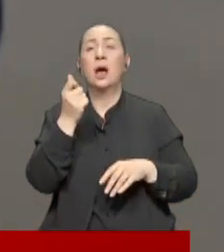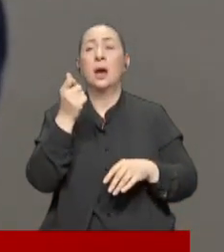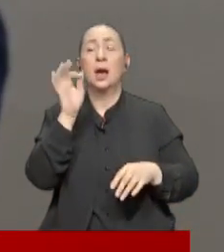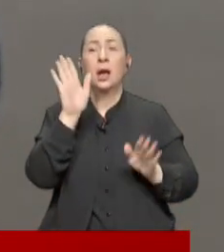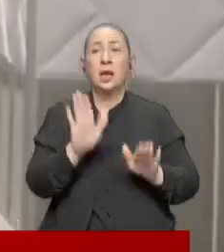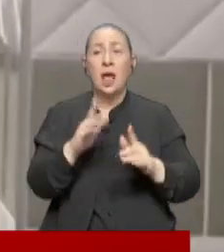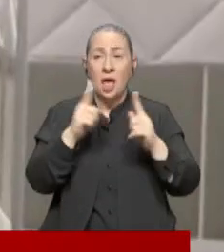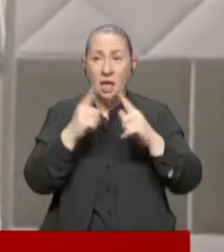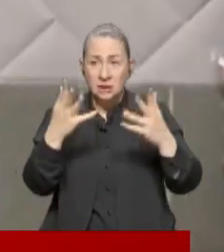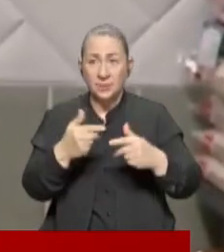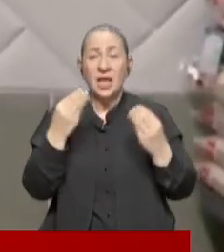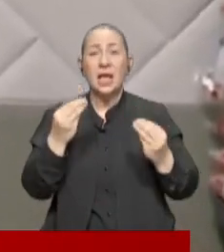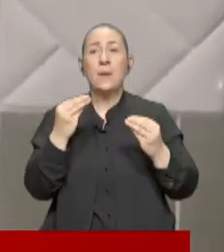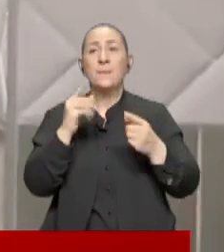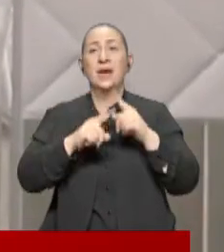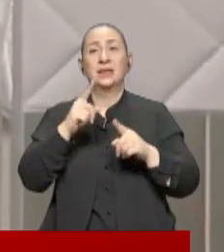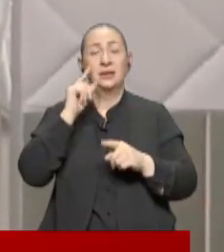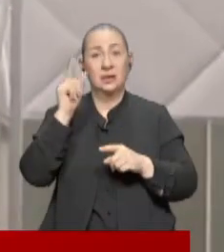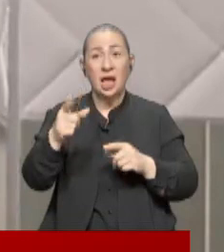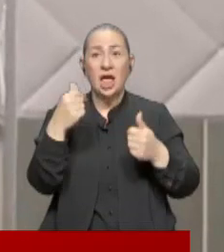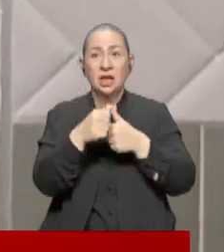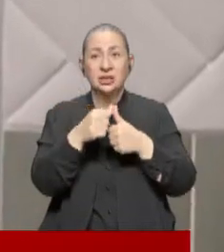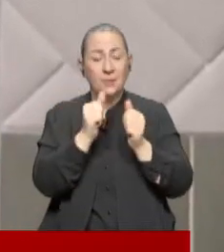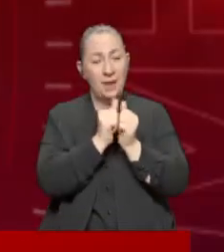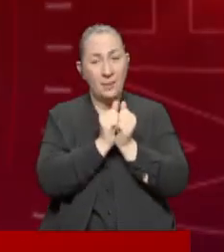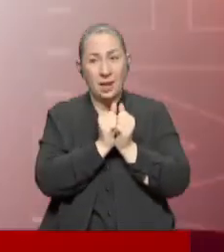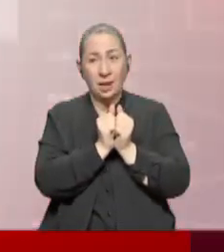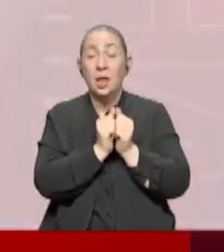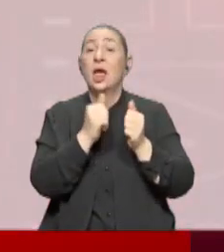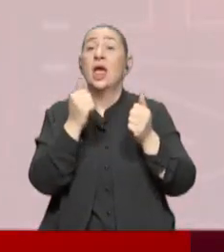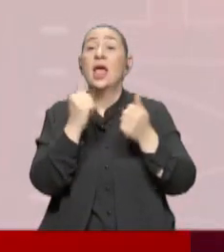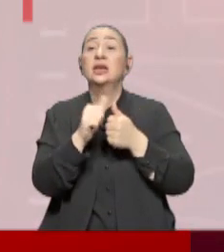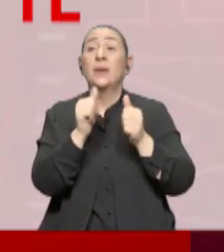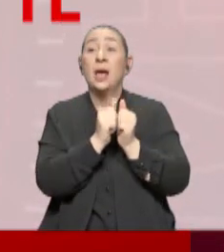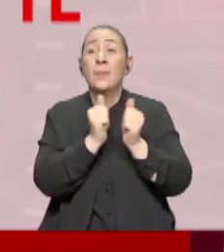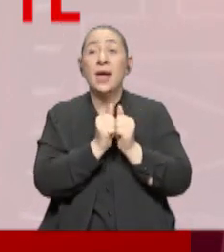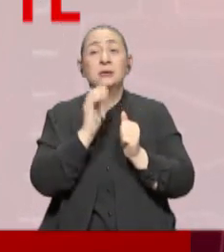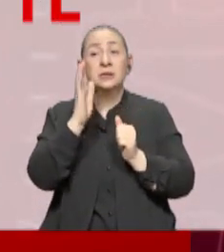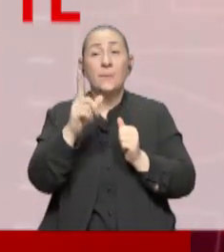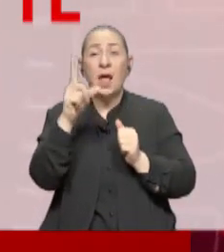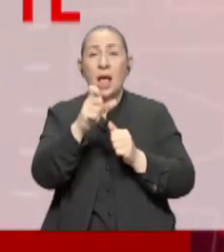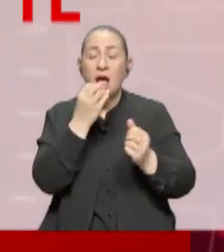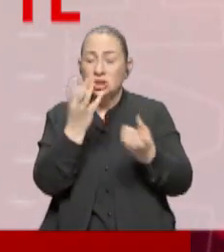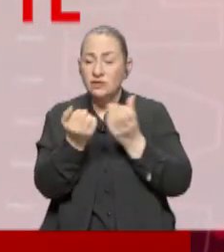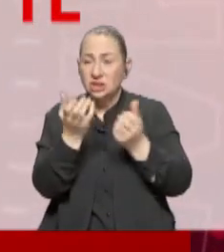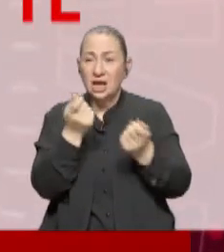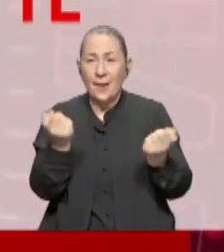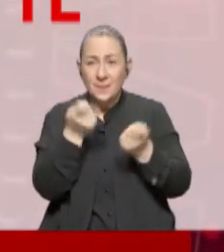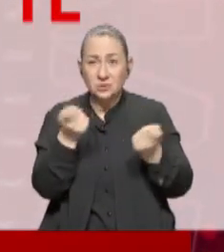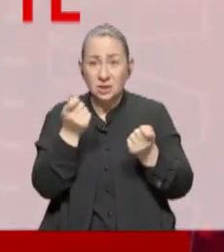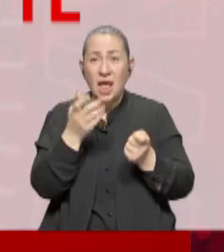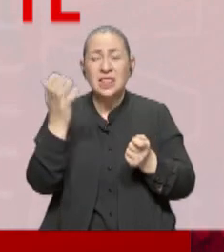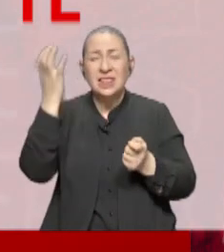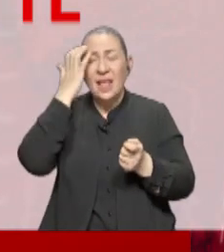kaldığını hesapladı İyi Partili Ümit Dikbayır ve eşi Nigar Dikbayır. O kalan 1096 lirayla aylık alışverişi yapmaya çalıştı.